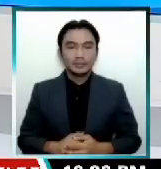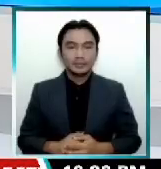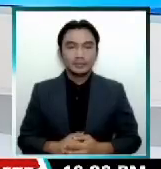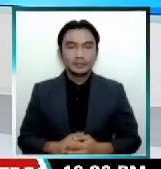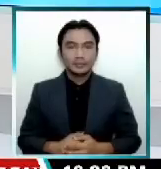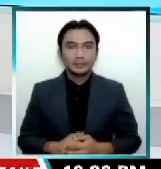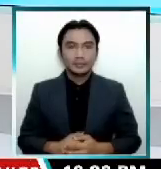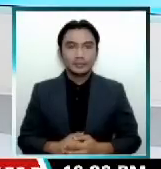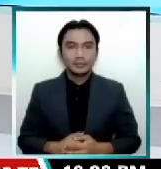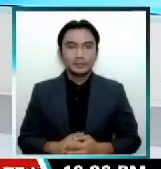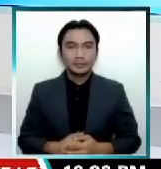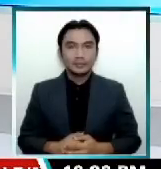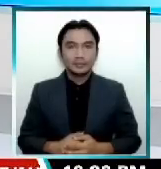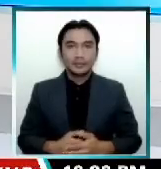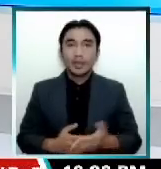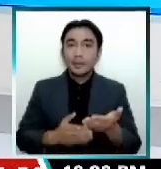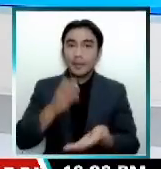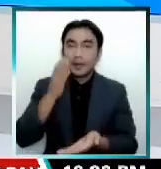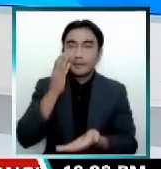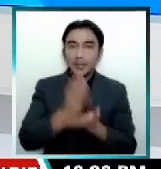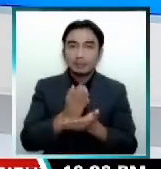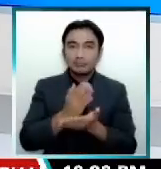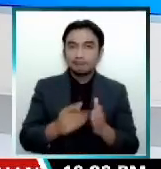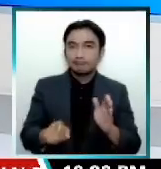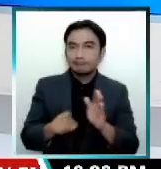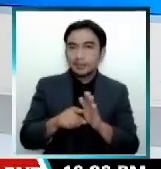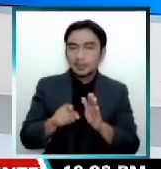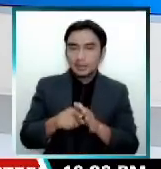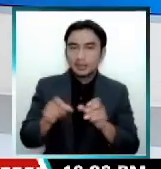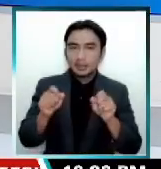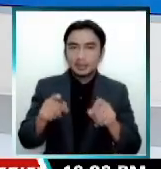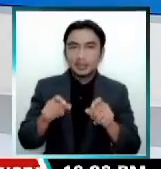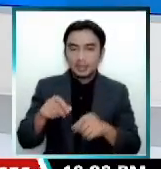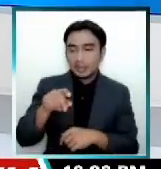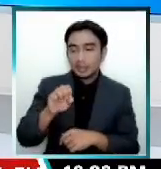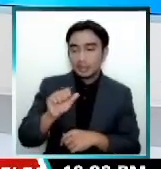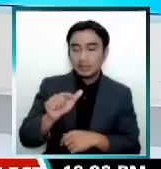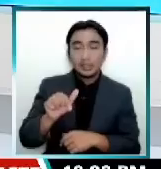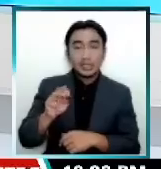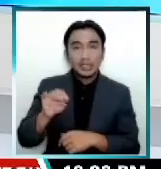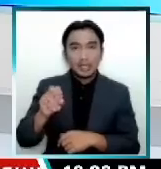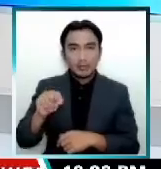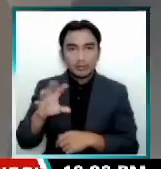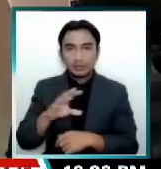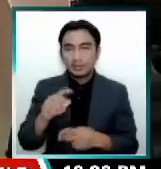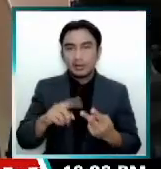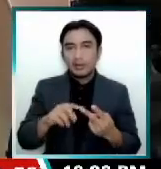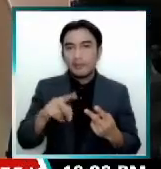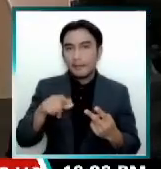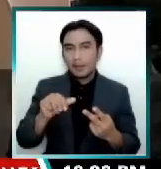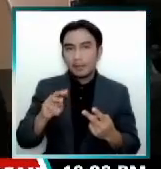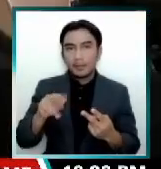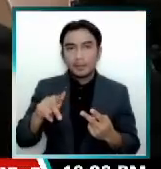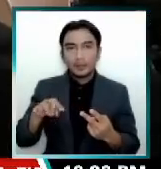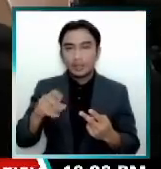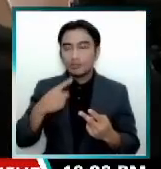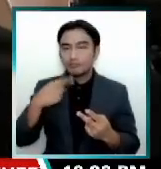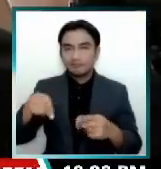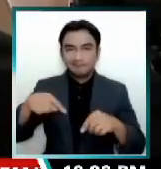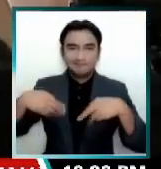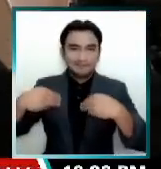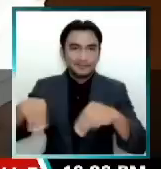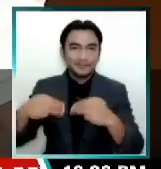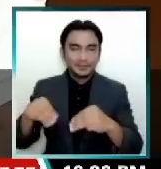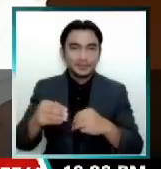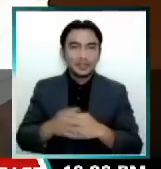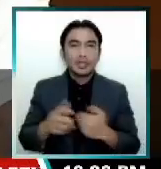ban sa pagbebenta ng imported na pink salmon at pampano sa mga palengke. Naglabas ng moratorium ang Bureau of Fisheries and